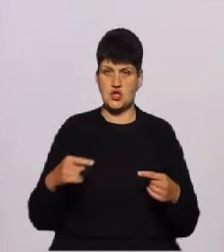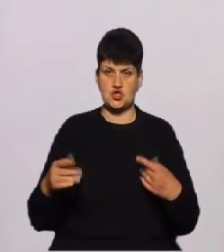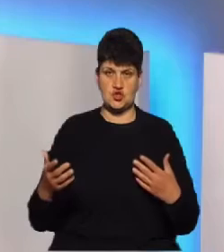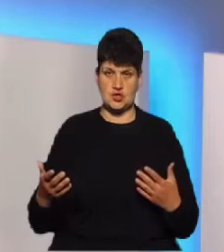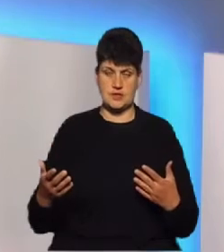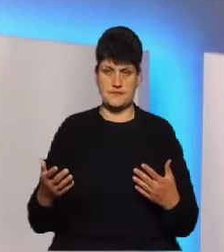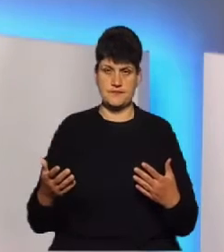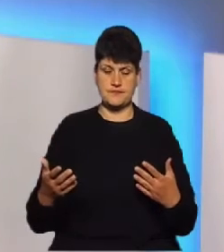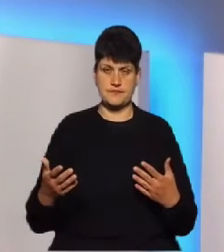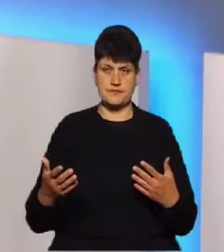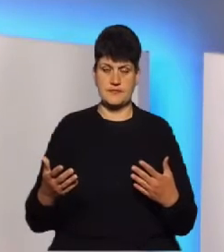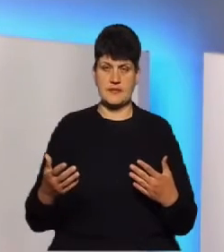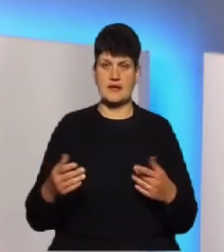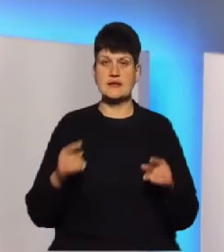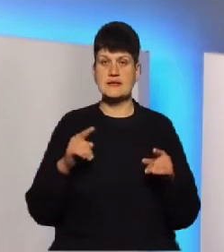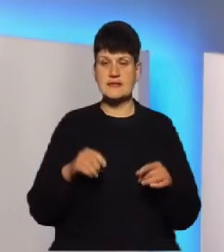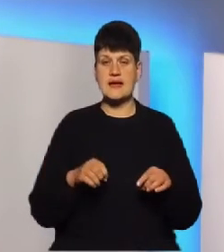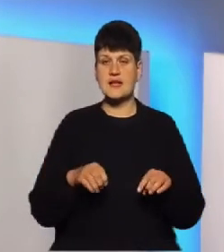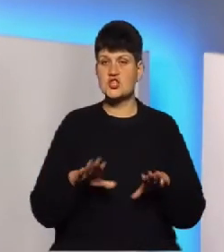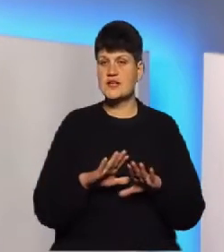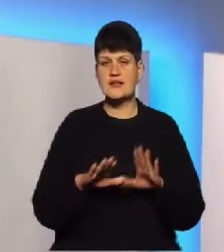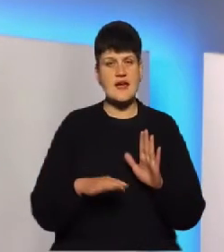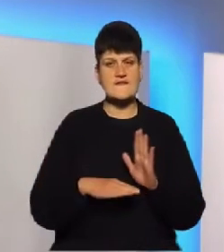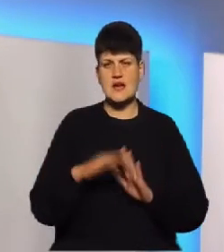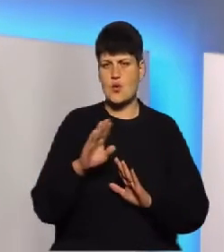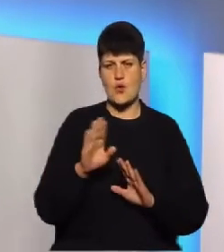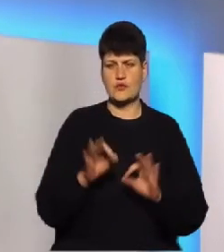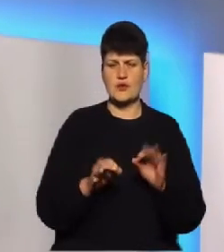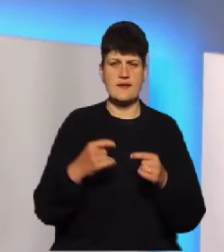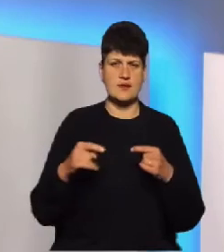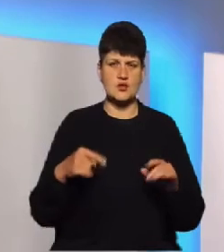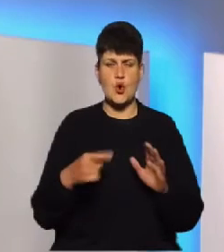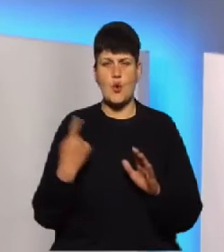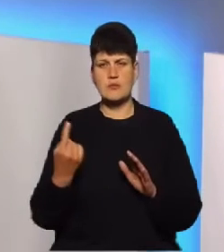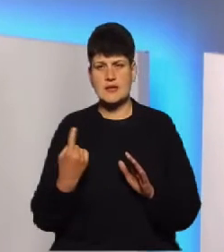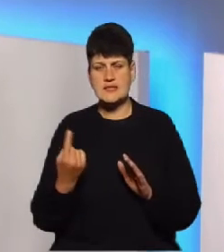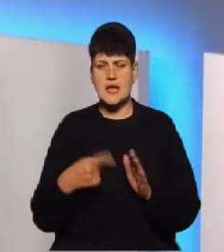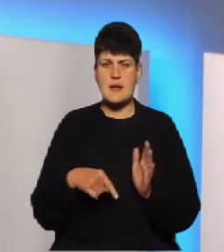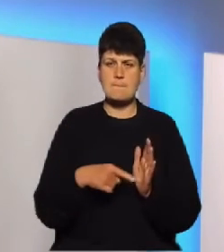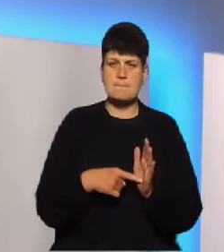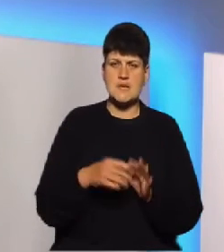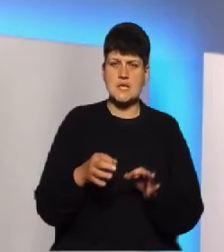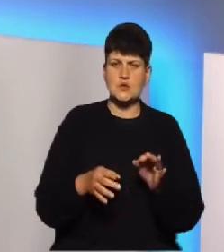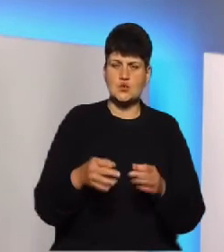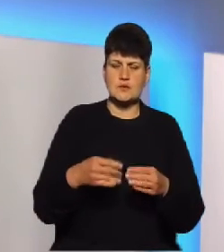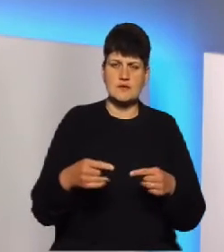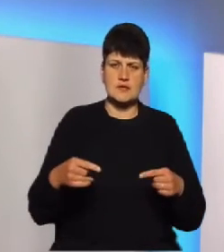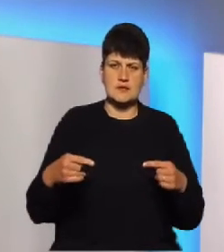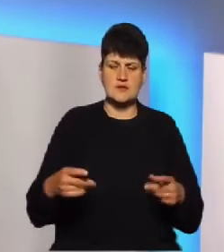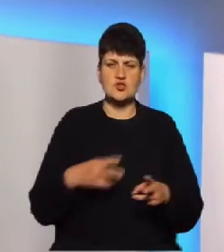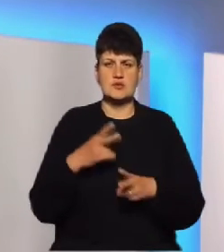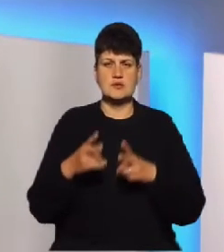Аналогічних ситуацій. Тим більше, це навіть рішення не Верховних судів, це рішення інших областей, інших міст, інших судів, тобто на рівні апеляційних